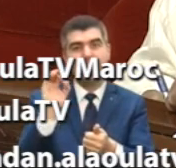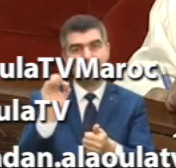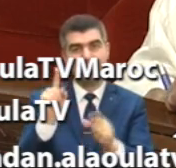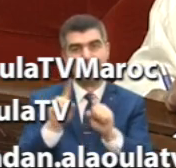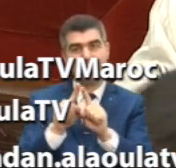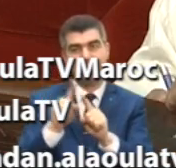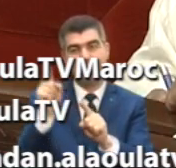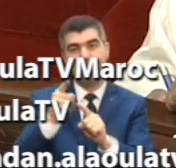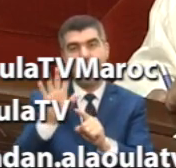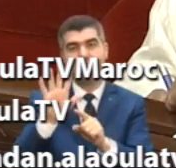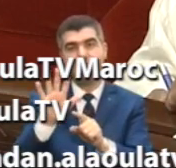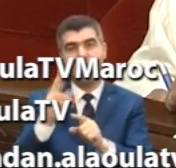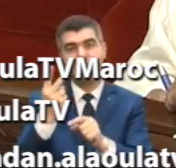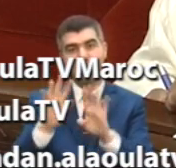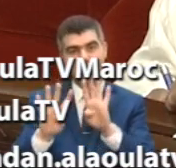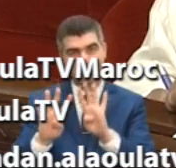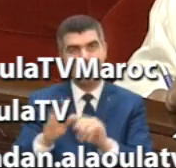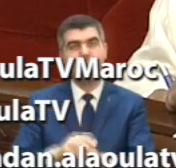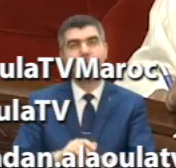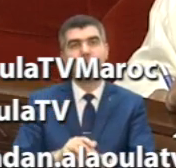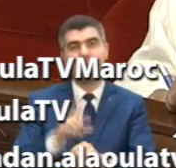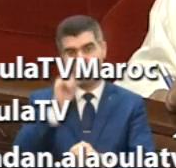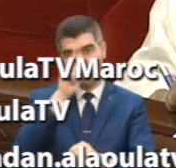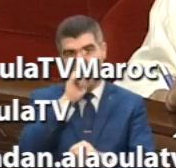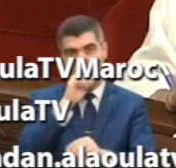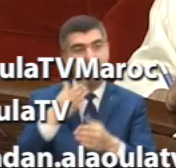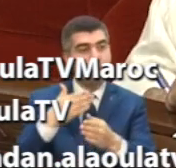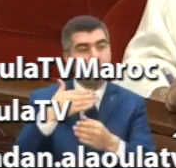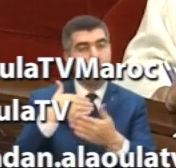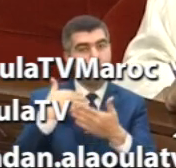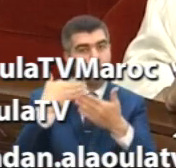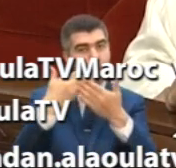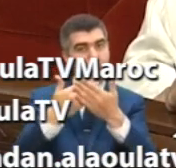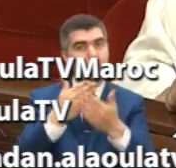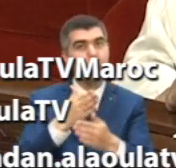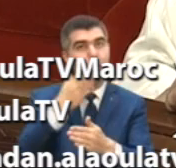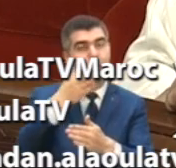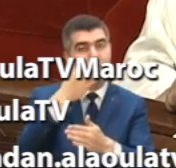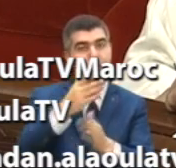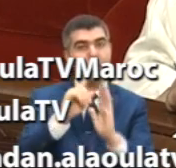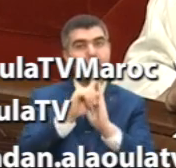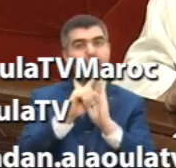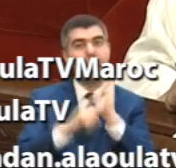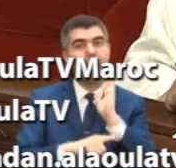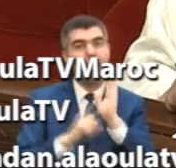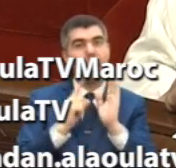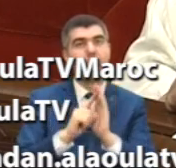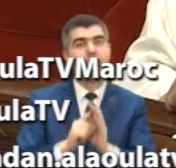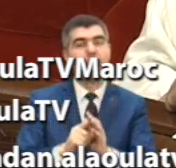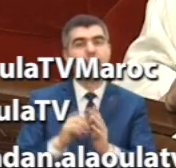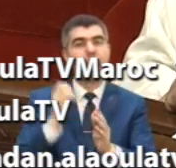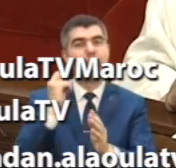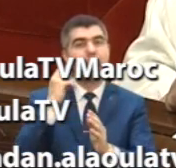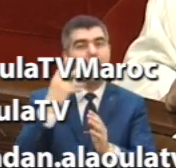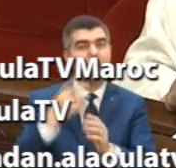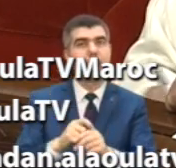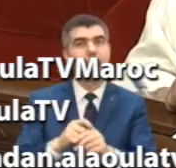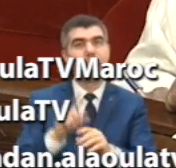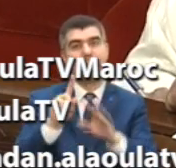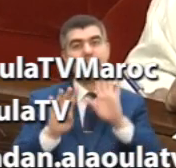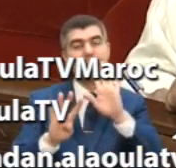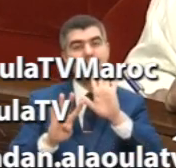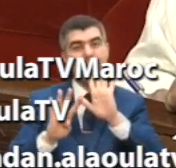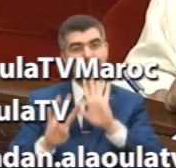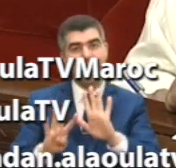الماضي، وسنواصل هذا النقاش في اللقاء المزمع انعقاده إن شاء الله الأسبوع المقبل يوم الثلاثاء 19 من